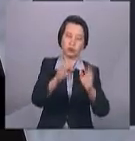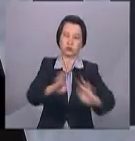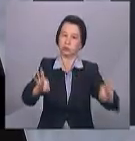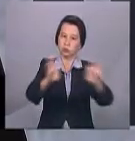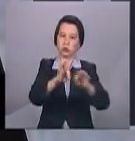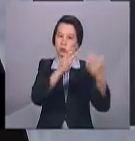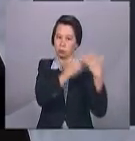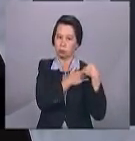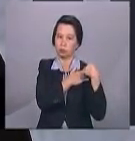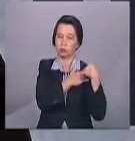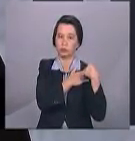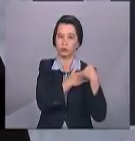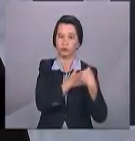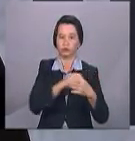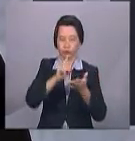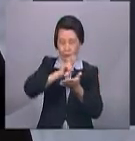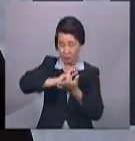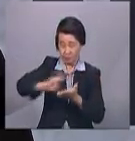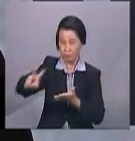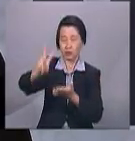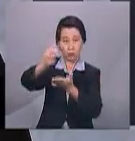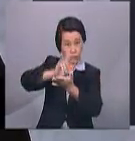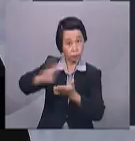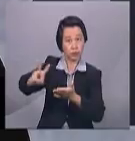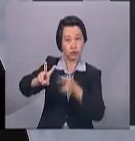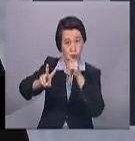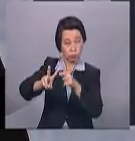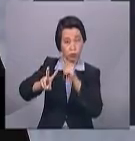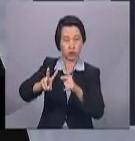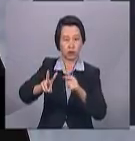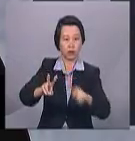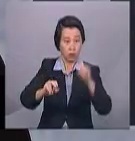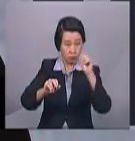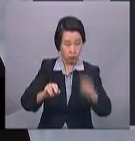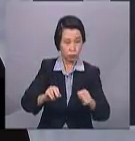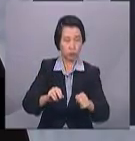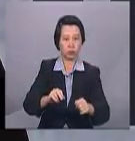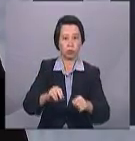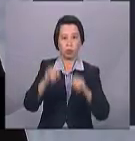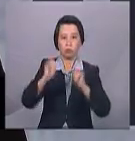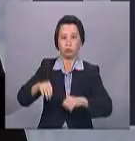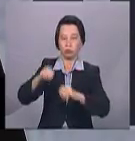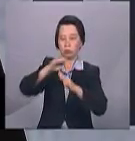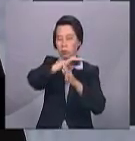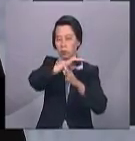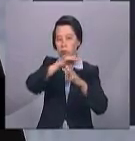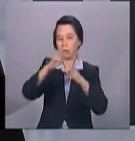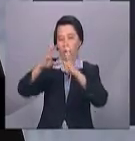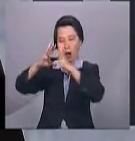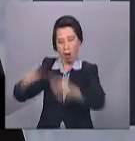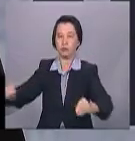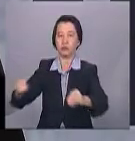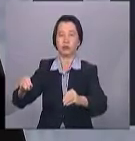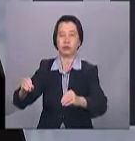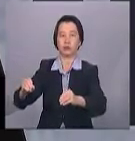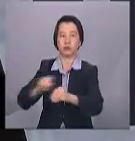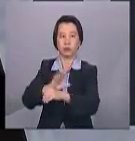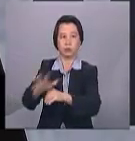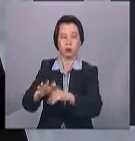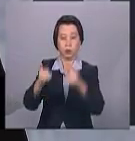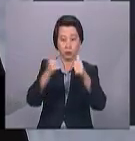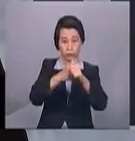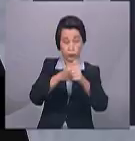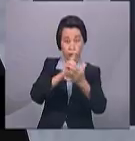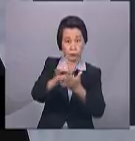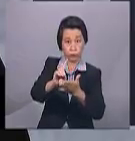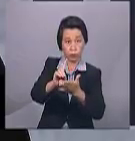within these two periods we can actually flatten the curve that is actually expected in either first week, end of